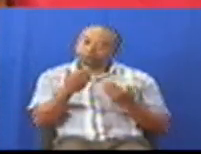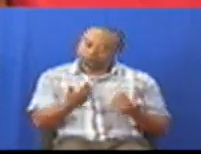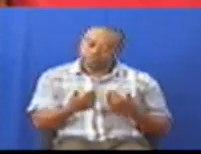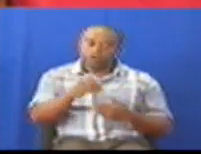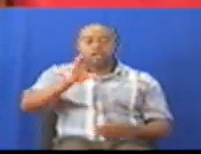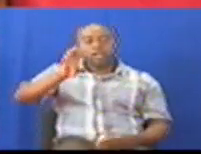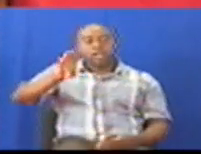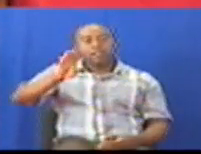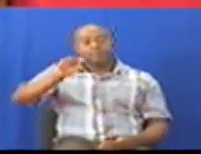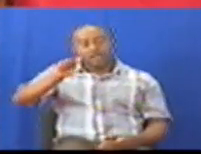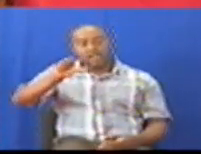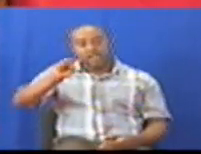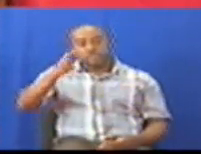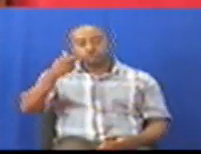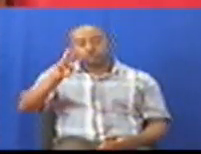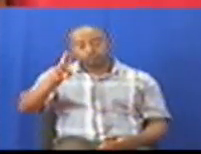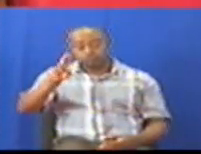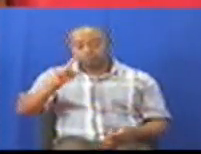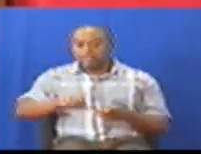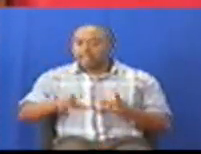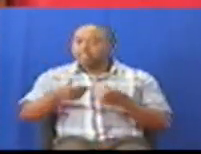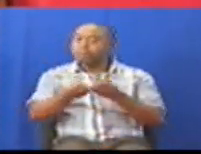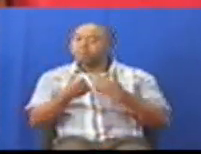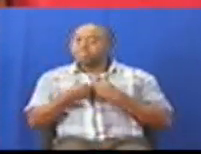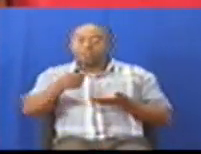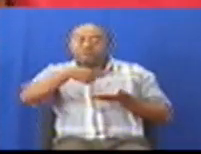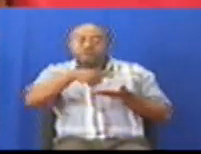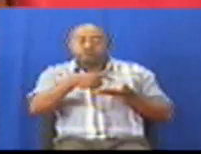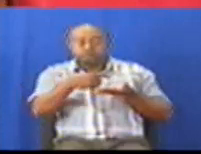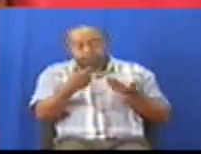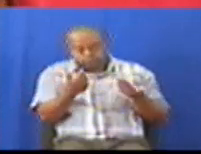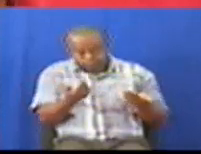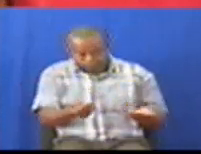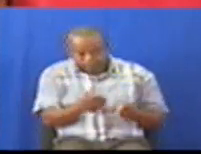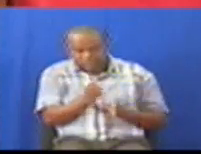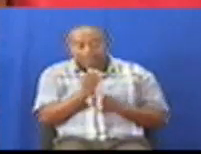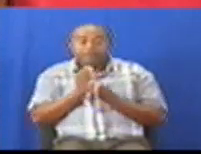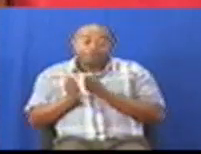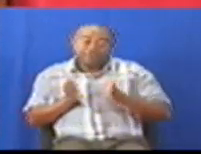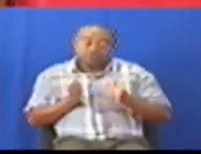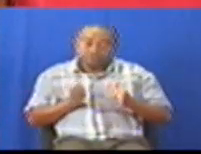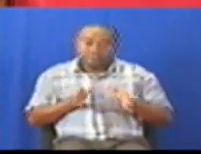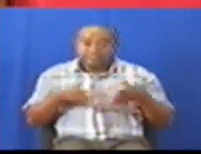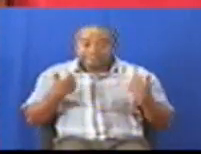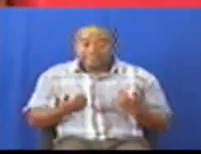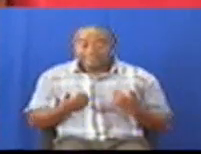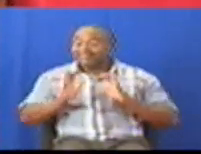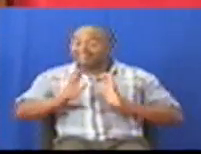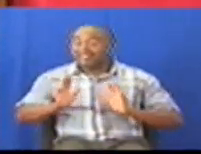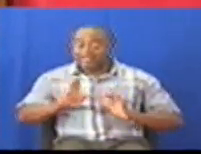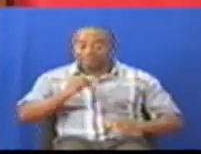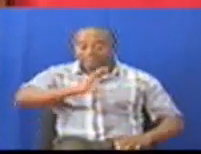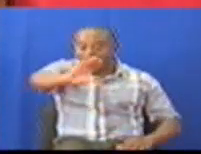mmenipa vituo vya pembezoni ya Hirbadau pamoja na Simba. Sasa mmeniletea fedha kwa ajili ya